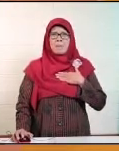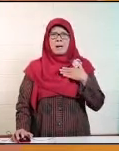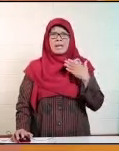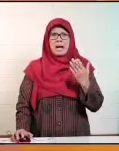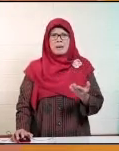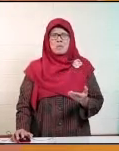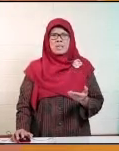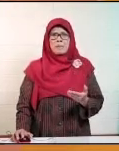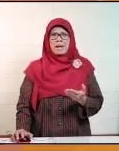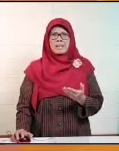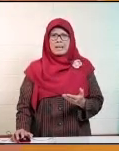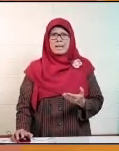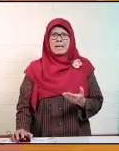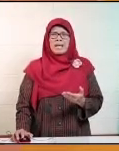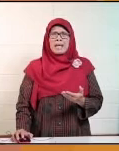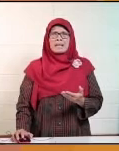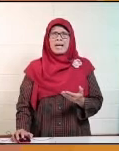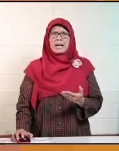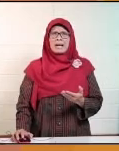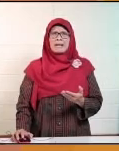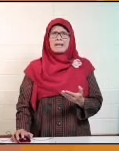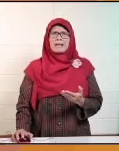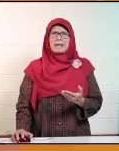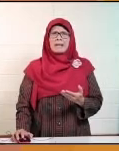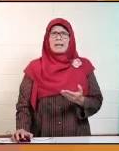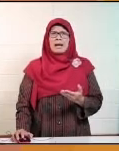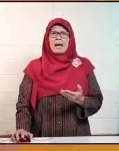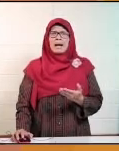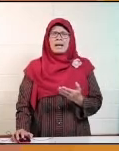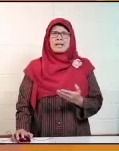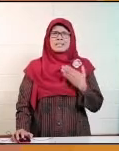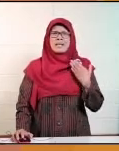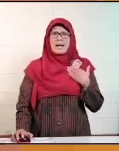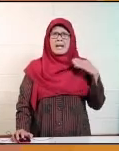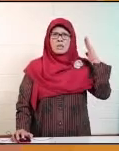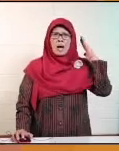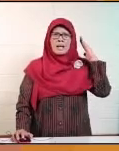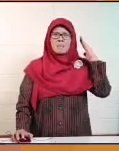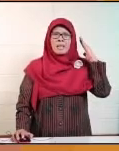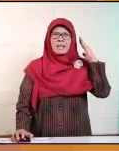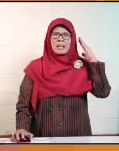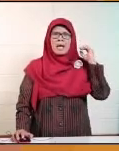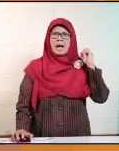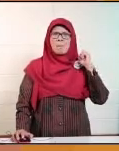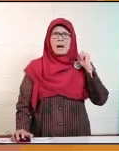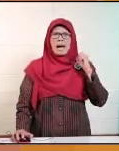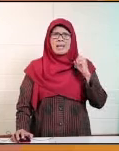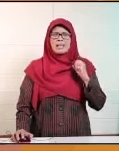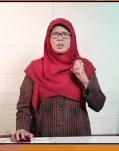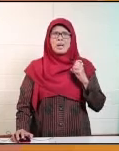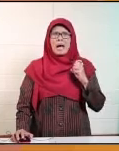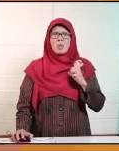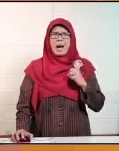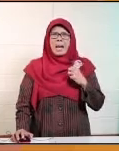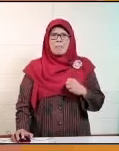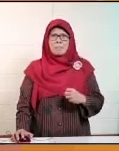apakah yang Ibu sampaikan ini nanti akan kalian rasakan atau kalian pikirkan Apakah